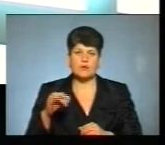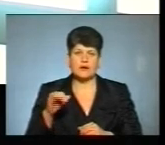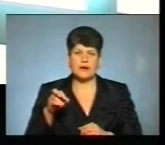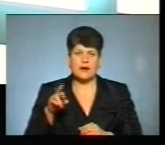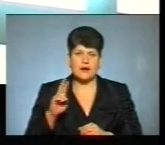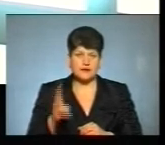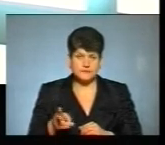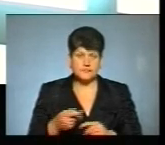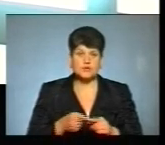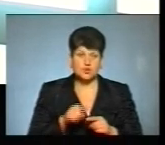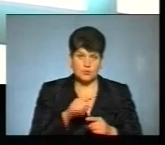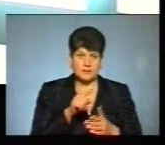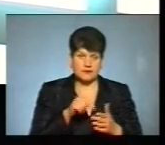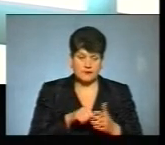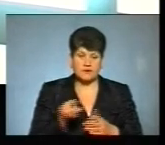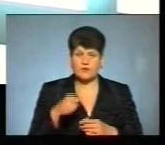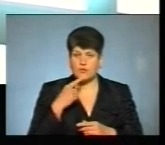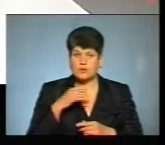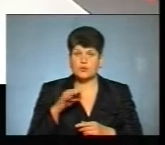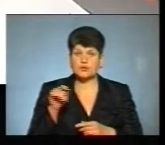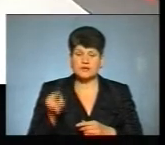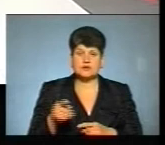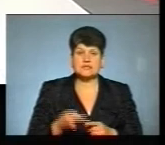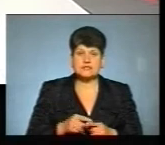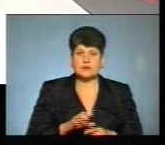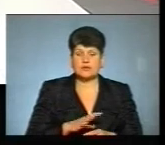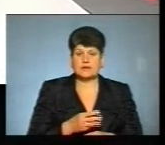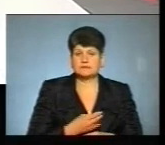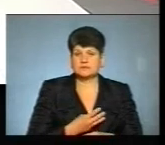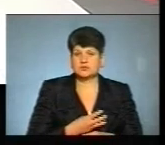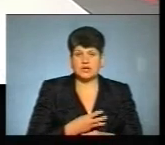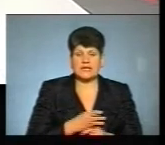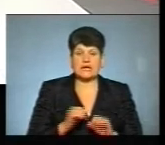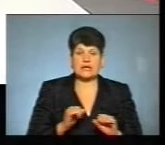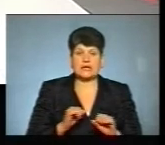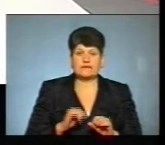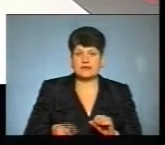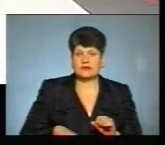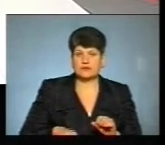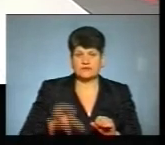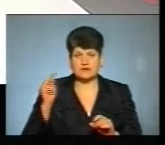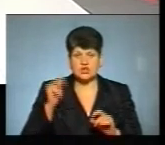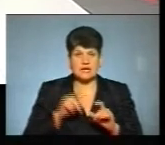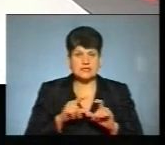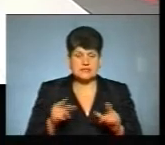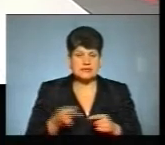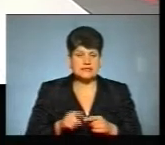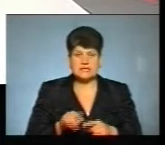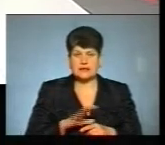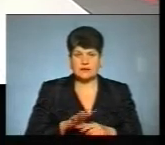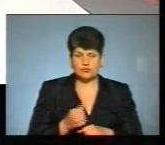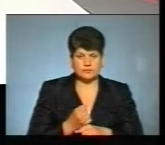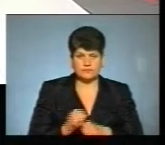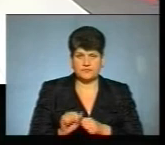питання. Вона говорить про те, що це була ініціатива самих керівників навчальних закладів. Це не було в примусовому